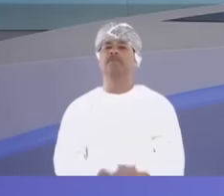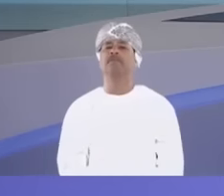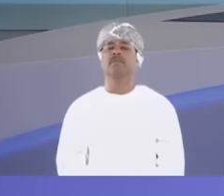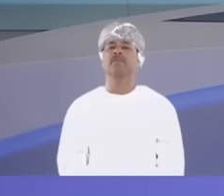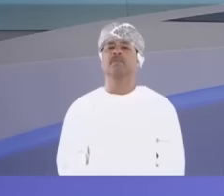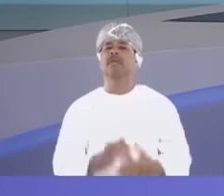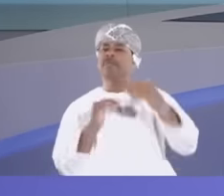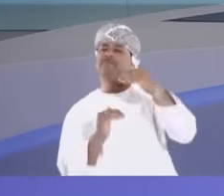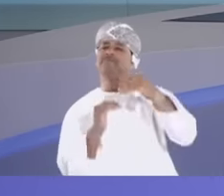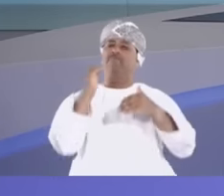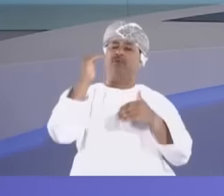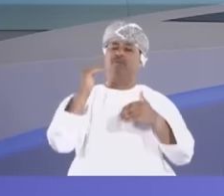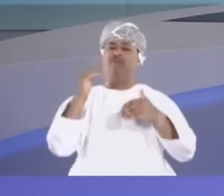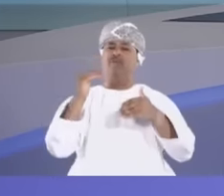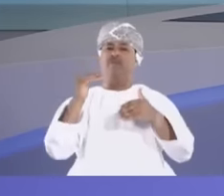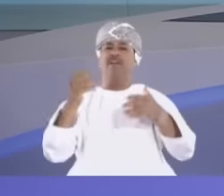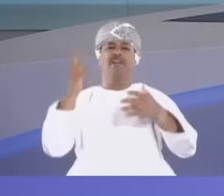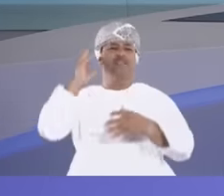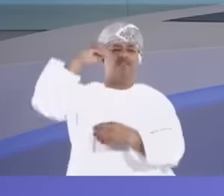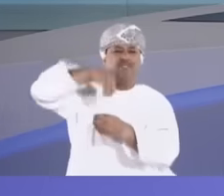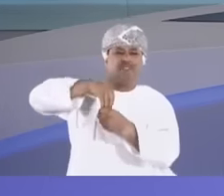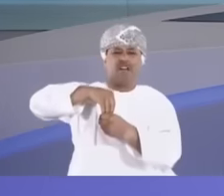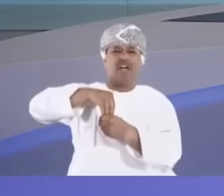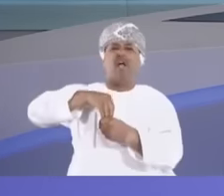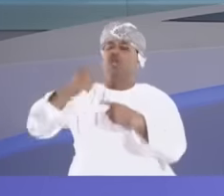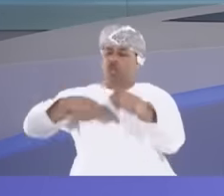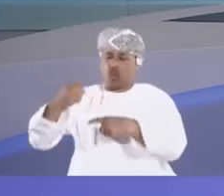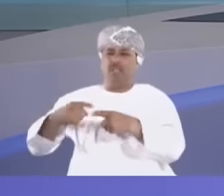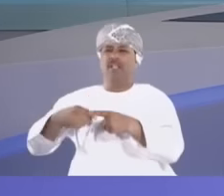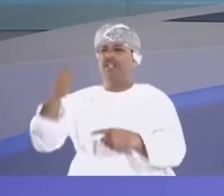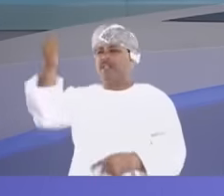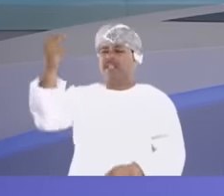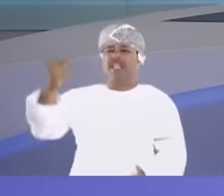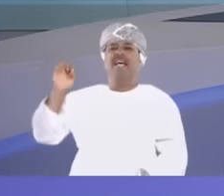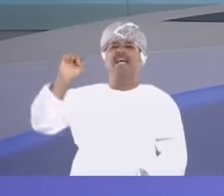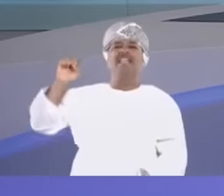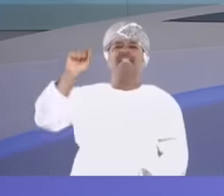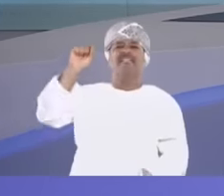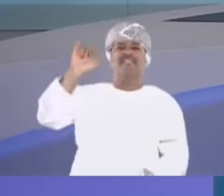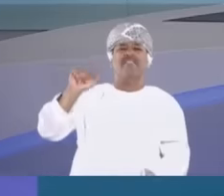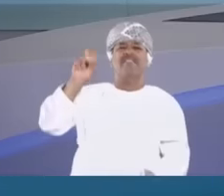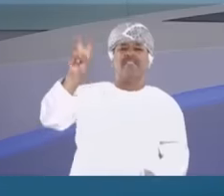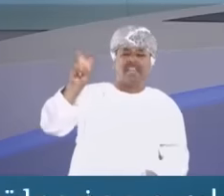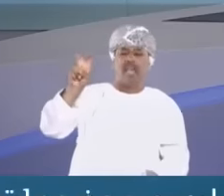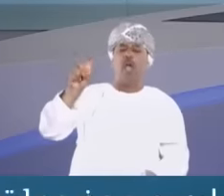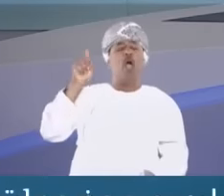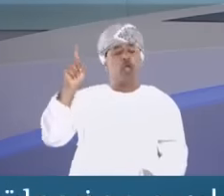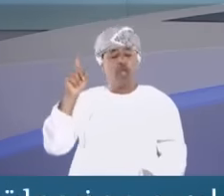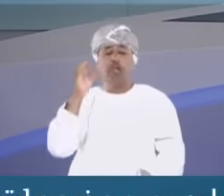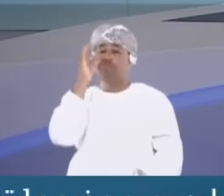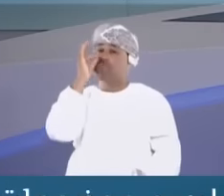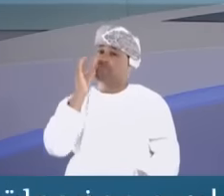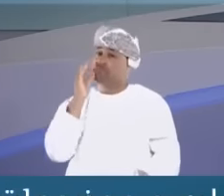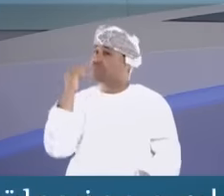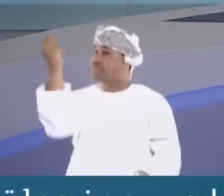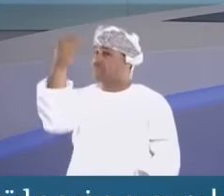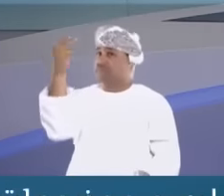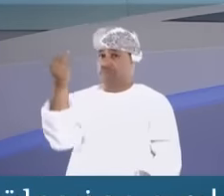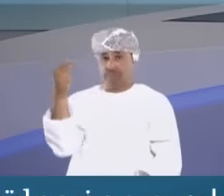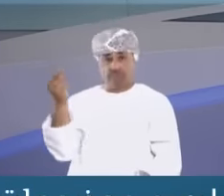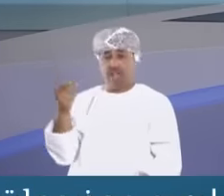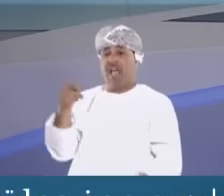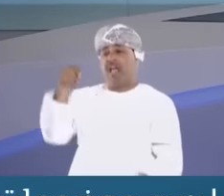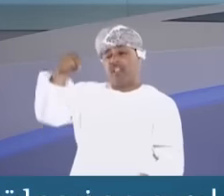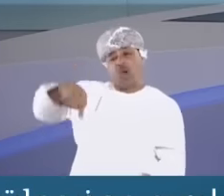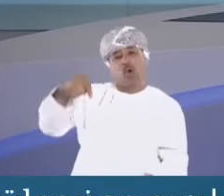متجاوزة إعاقتها، تواصل الفنانة التشكيلية صفية البهلانية إبداعاتها بالريشة والألوان، وهذه